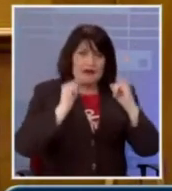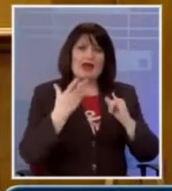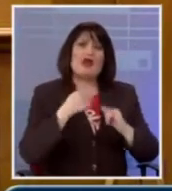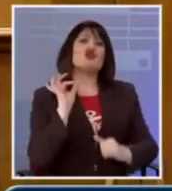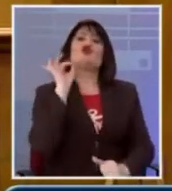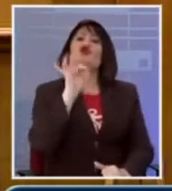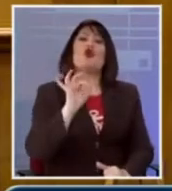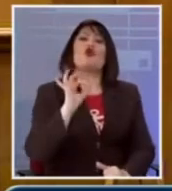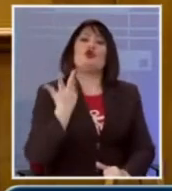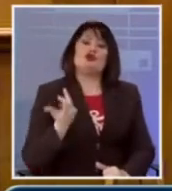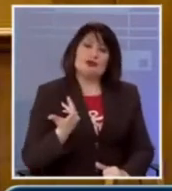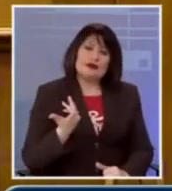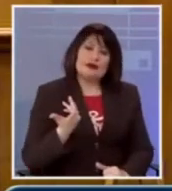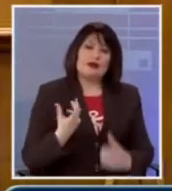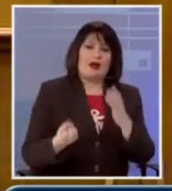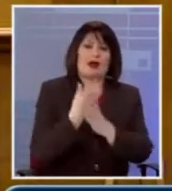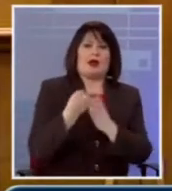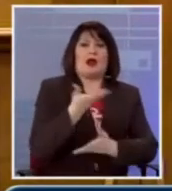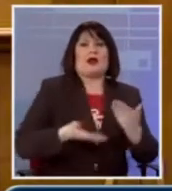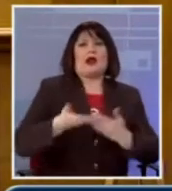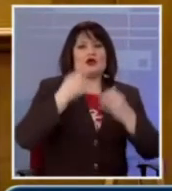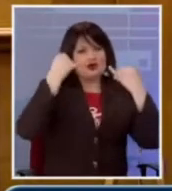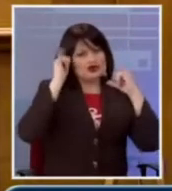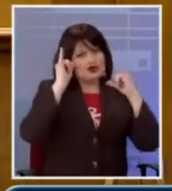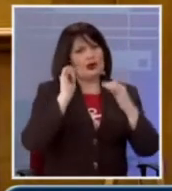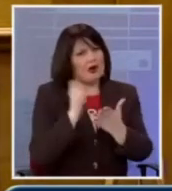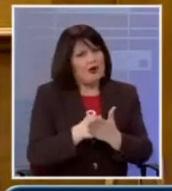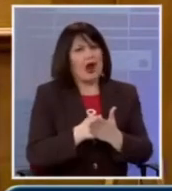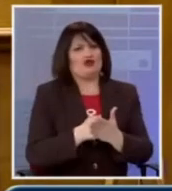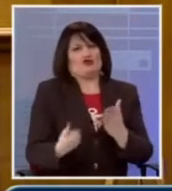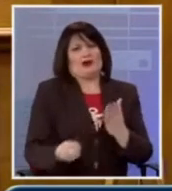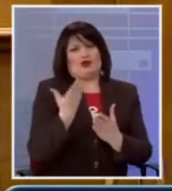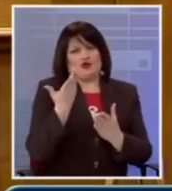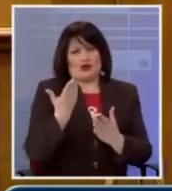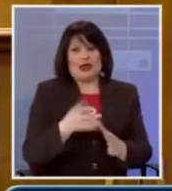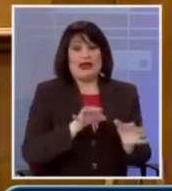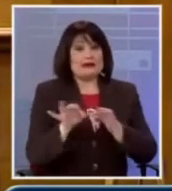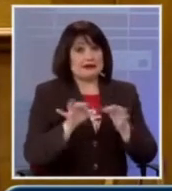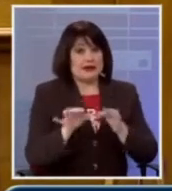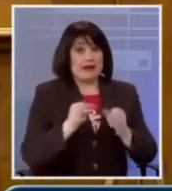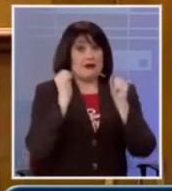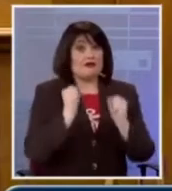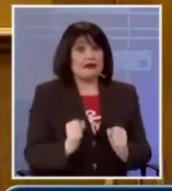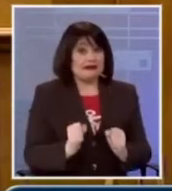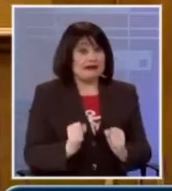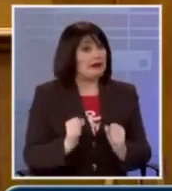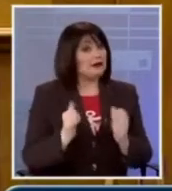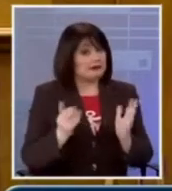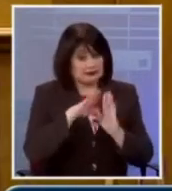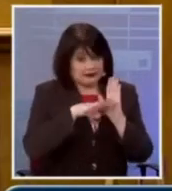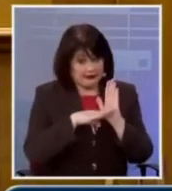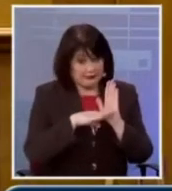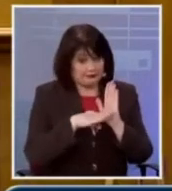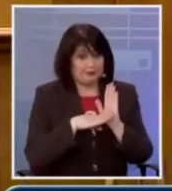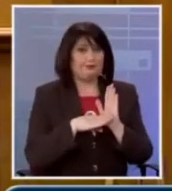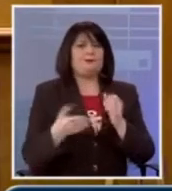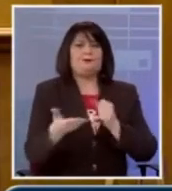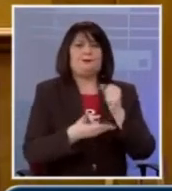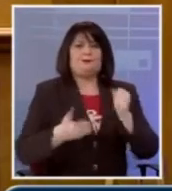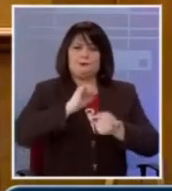στόχο την ανανέωση του ζωικού κεφαλαίου. Στο σχέδιό μας βασική παράμετρος για την